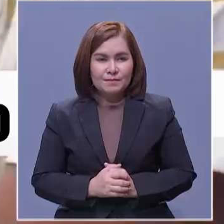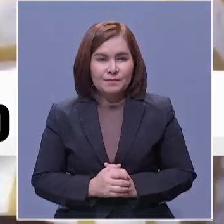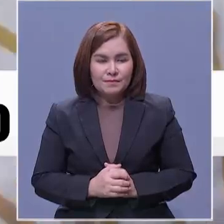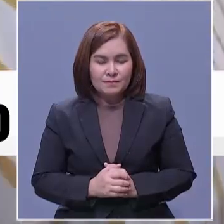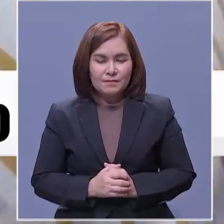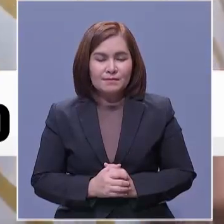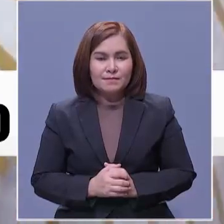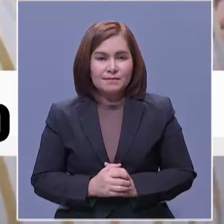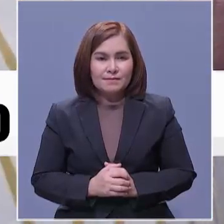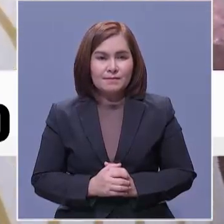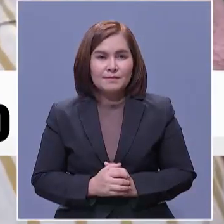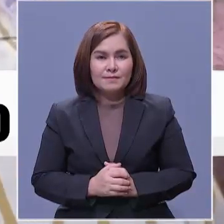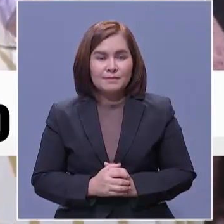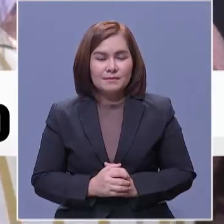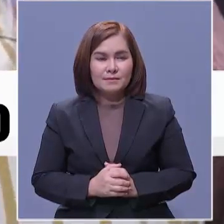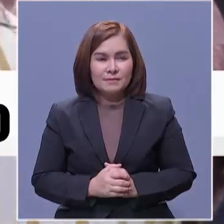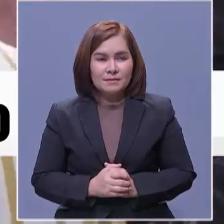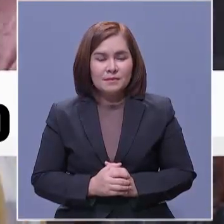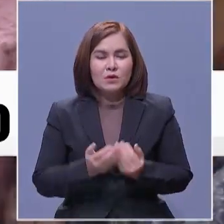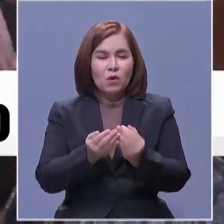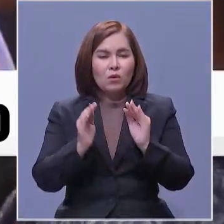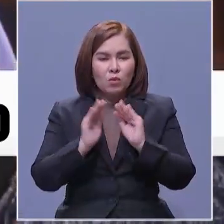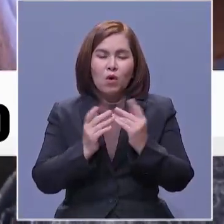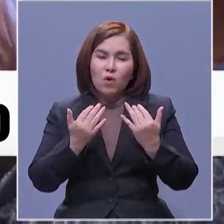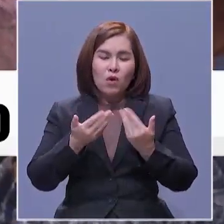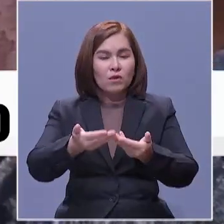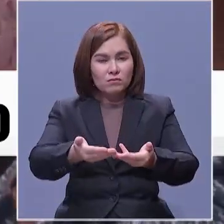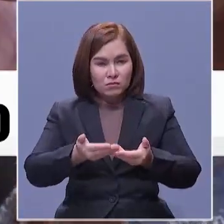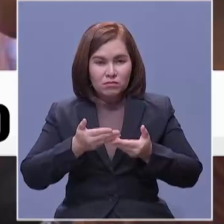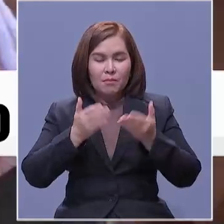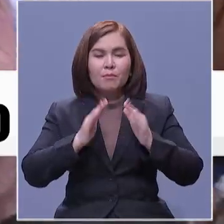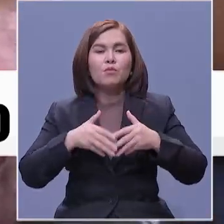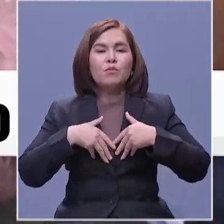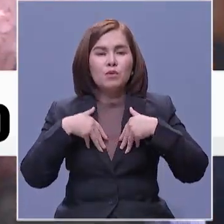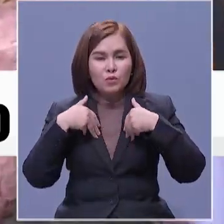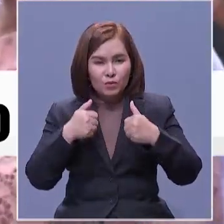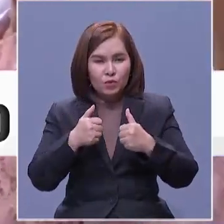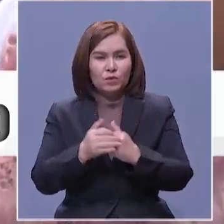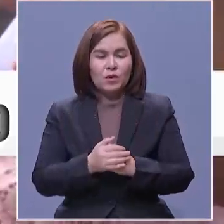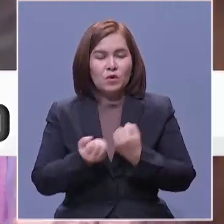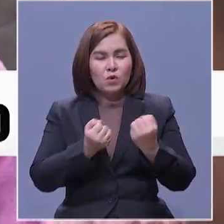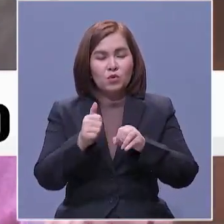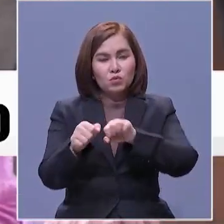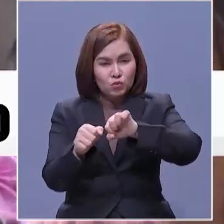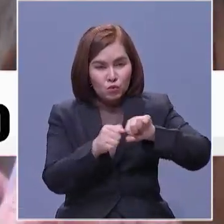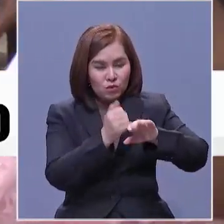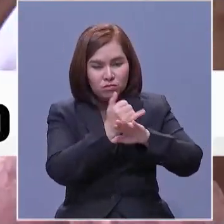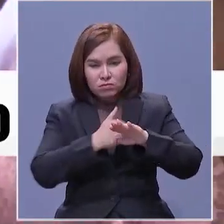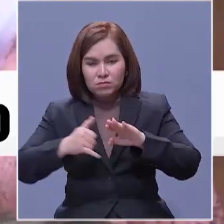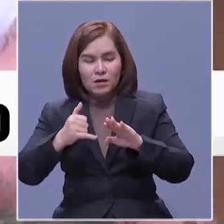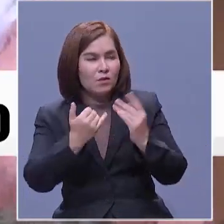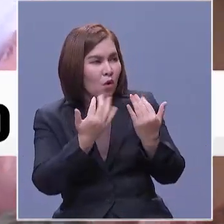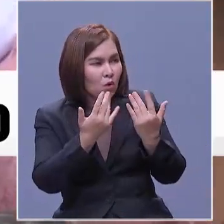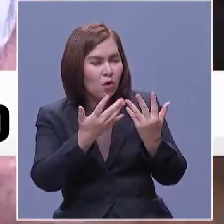รรยากาศก็เป็นแบบนี้คุณจอยท่านผู้ชมครอบครัวมาต้อนรับอย่างอบอุ่นนะครับหลังจากลงจากรถมาก็เห็นบรรยากาศแบบ